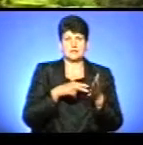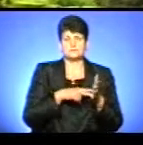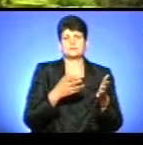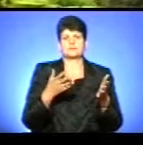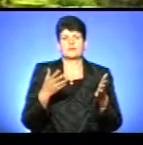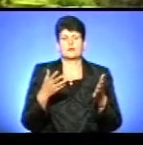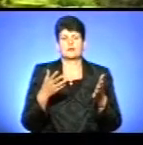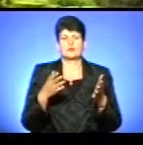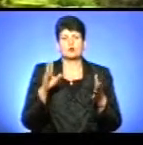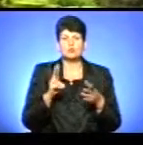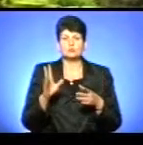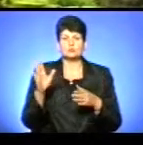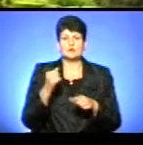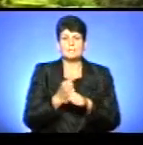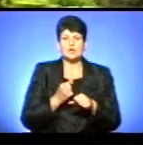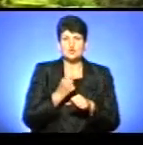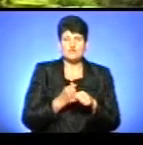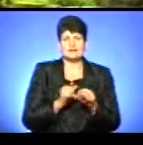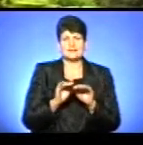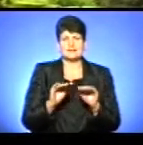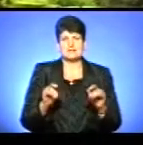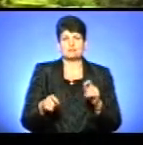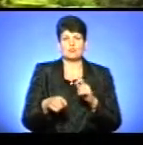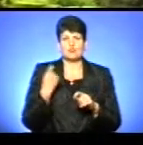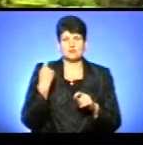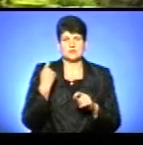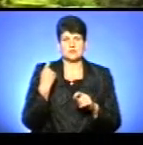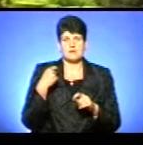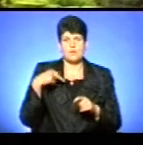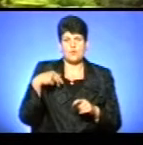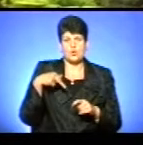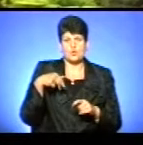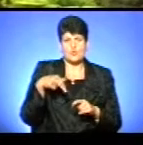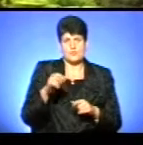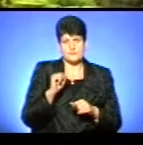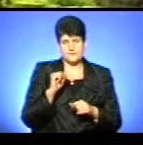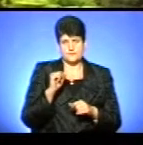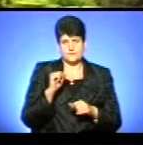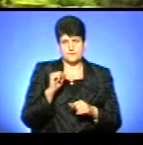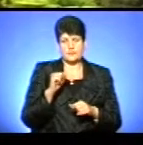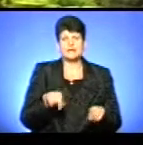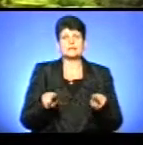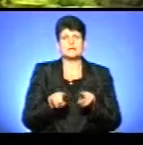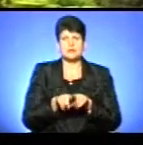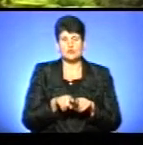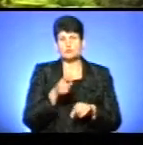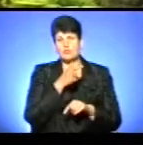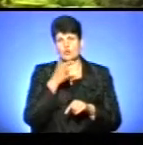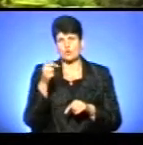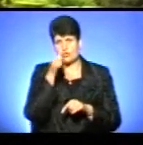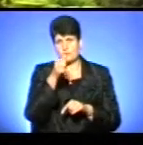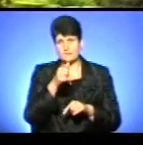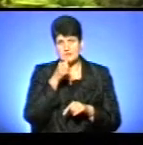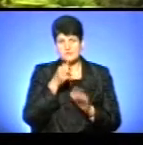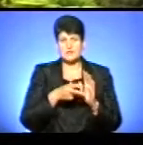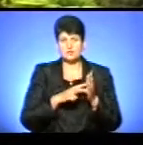будуть працювати з дітками з порушенням опорного апарату. Також протягом місяця ми плануємо